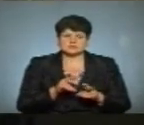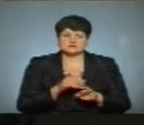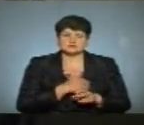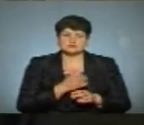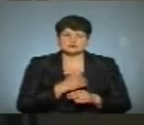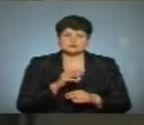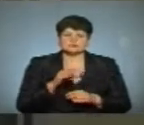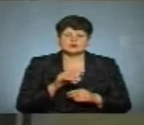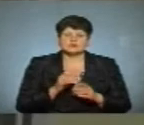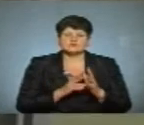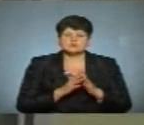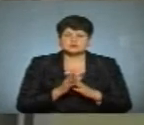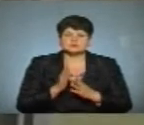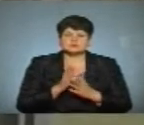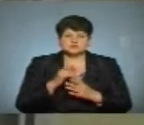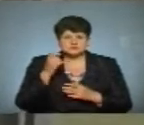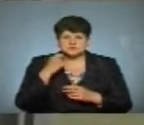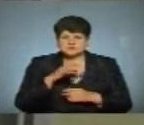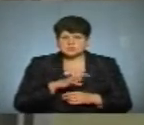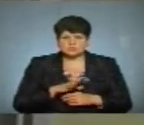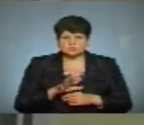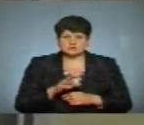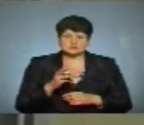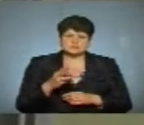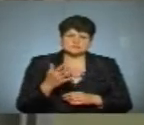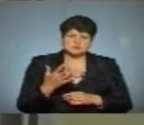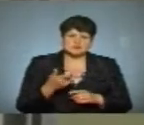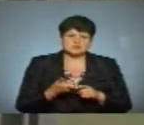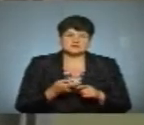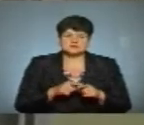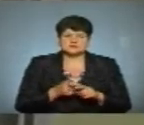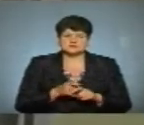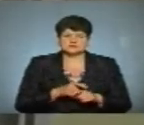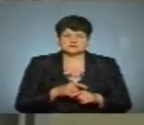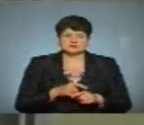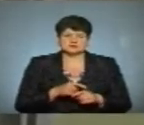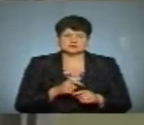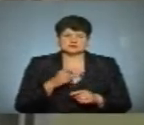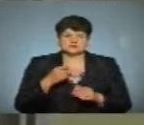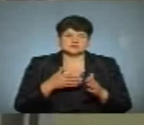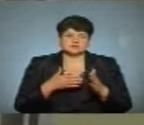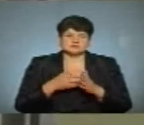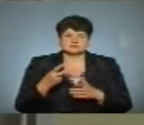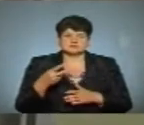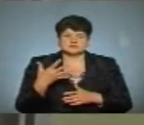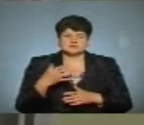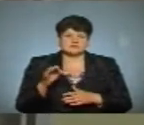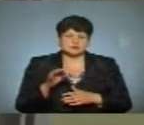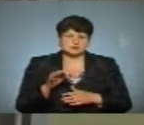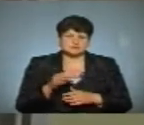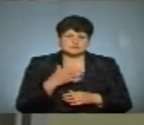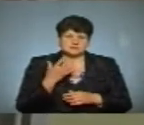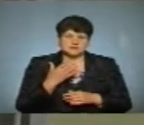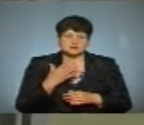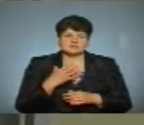теплиці. Рослина має, щоб не жарко було, до 35 – то вже дуже жара. Має бути до 25 градусів тепла в теплиці,